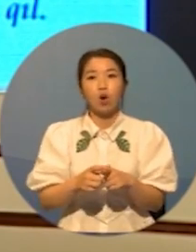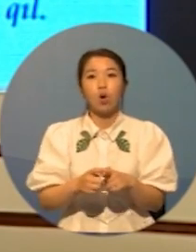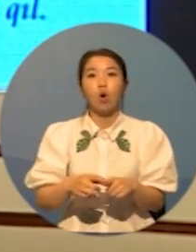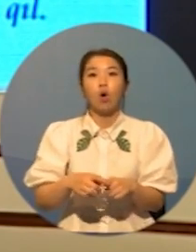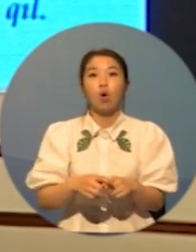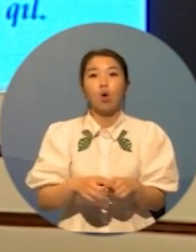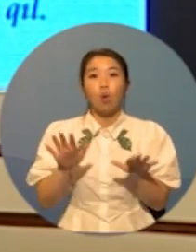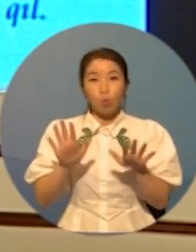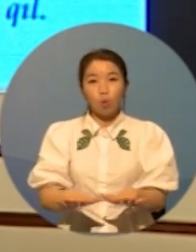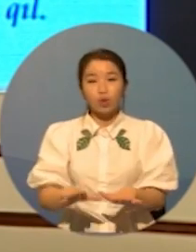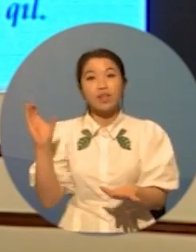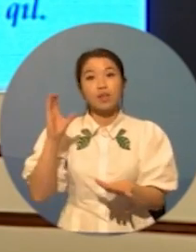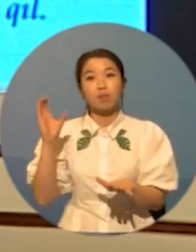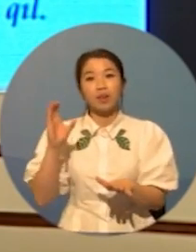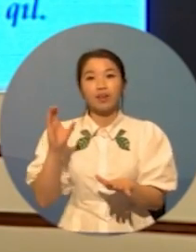жалғауыменен түрленген.